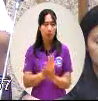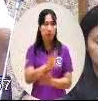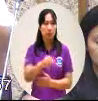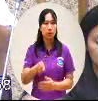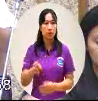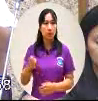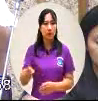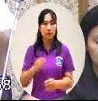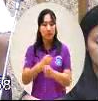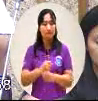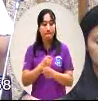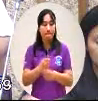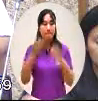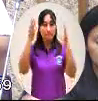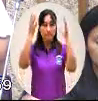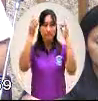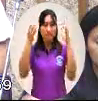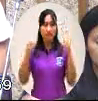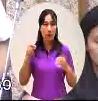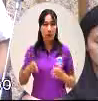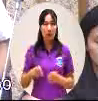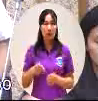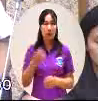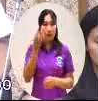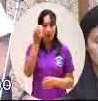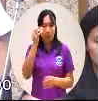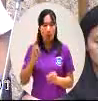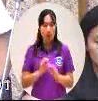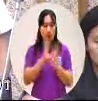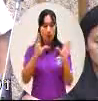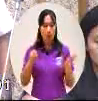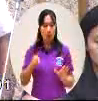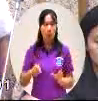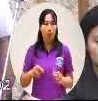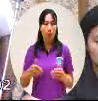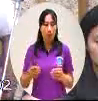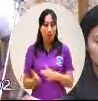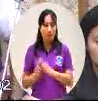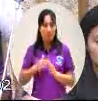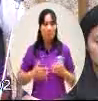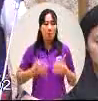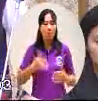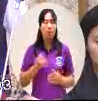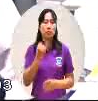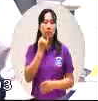景点或者是我们地方的产业绝对会附振。这是我跟议员做简单的说明，谢谢。